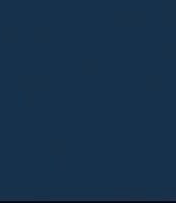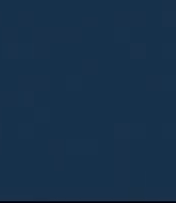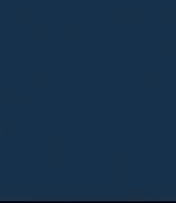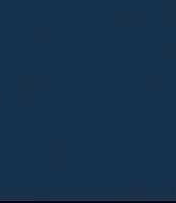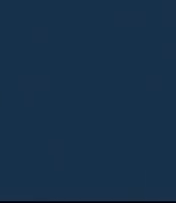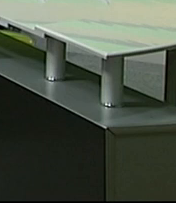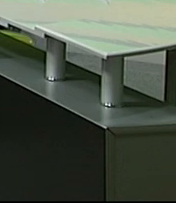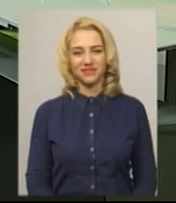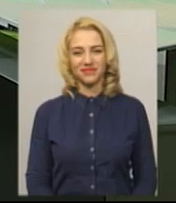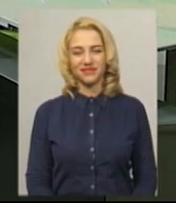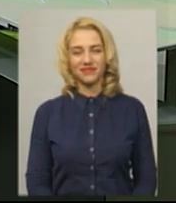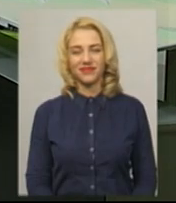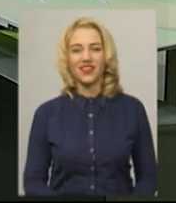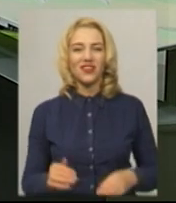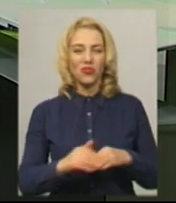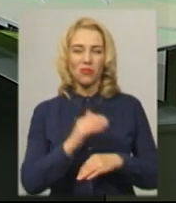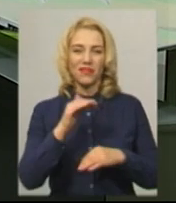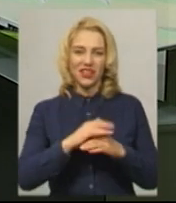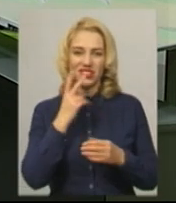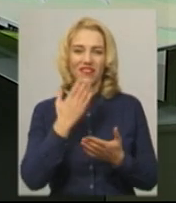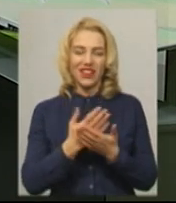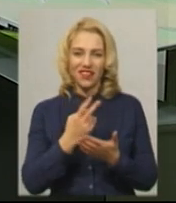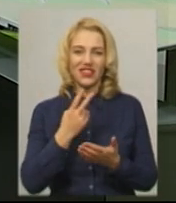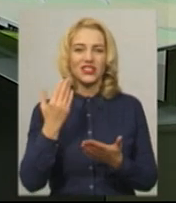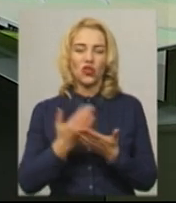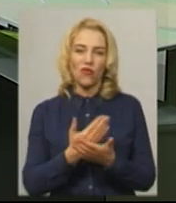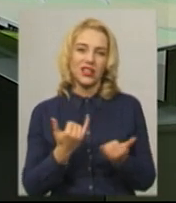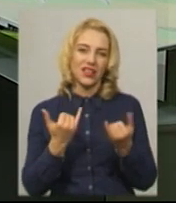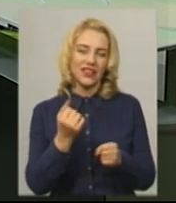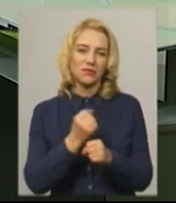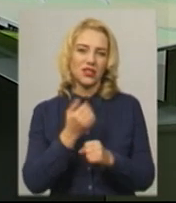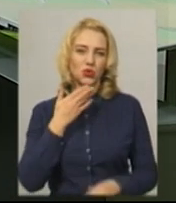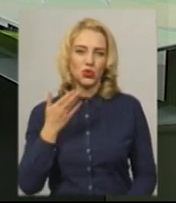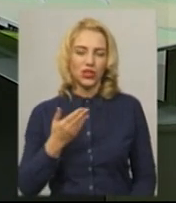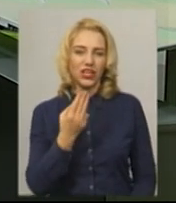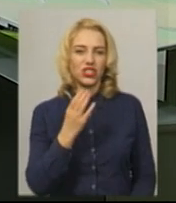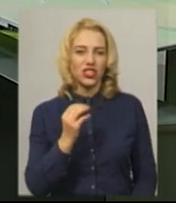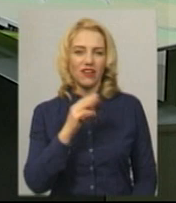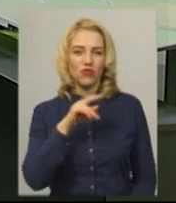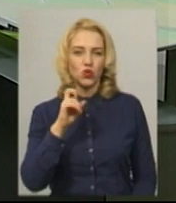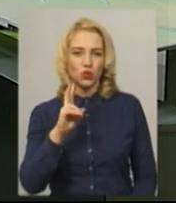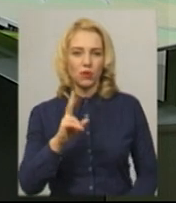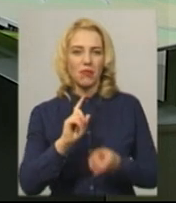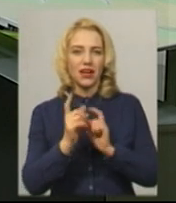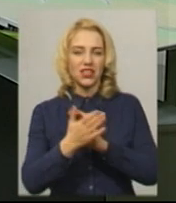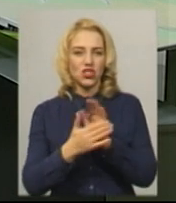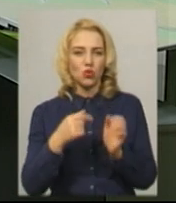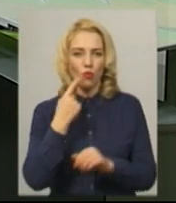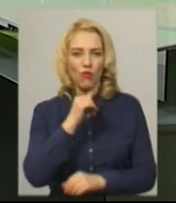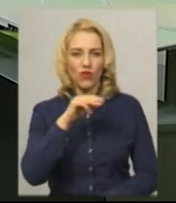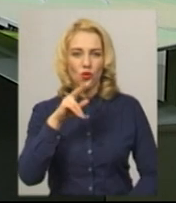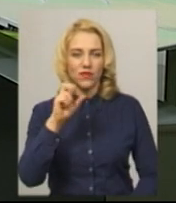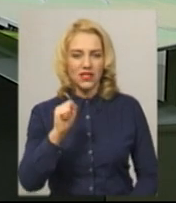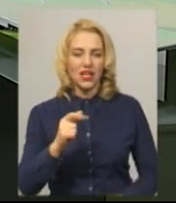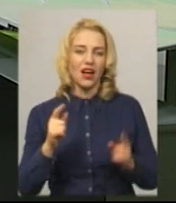Музика Доброго вечора, ви дивитесь новини. У студії для вас працює ведуча Катерина Шевчук, на жесту умову перекладає Оксана Фіновська.